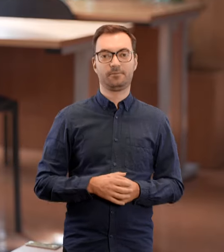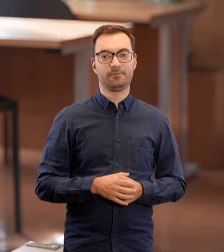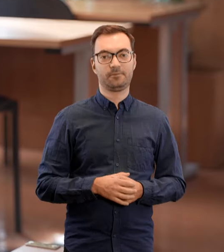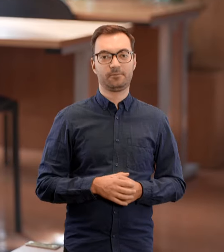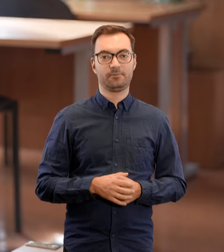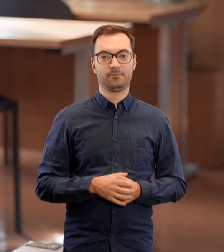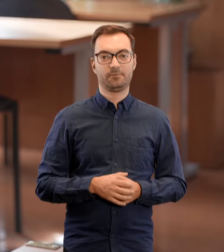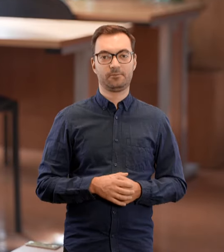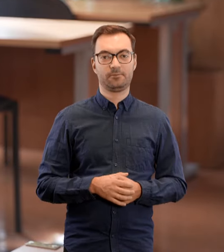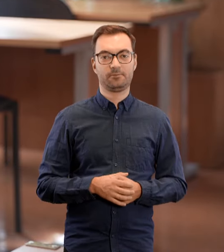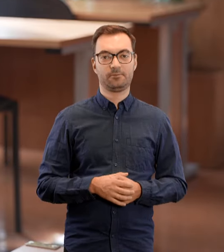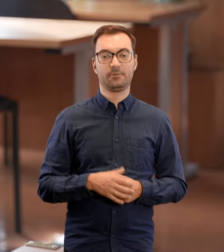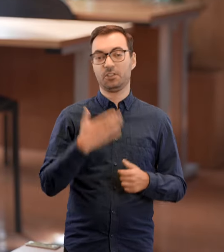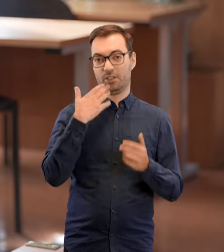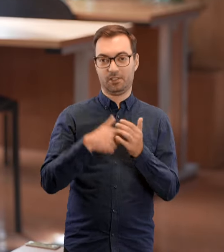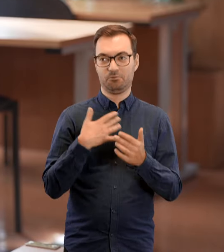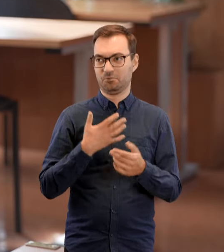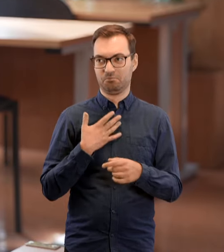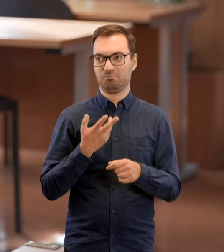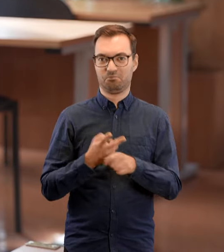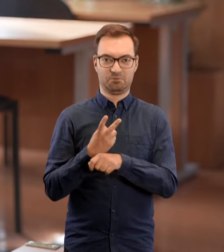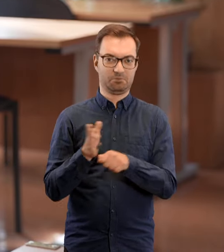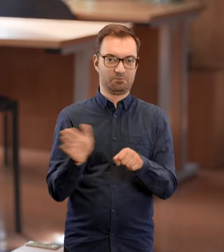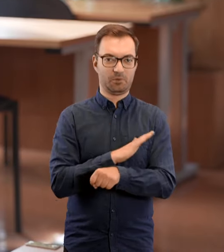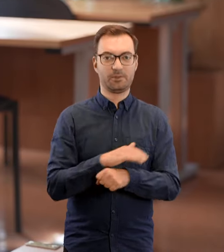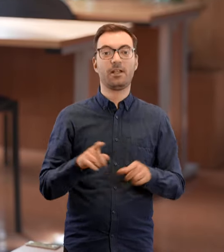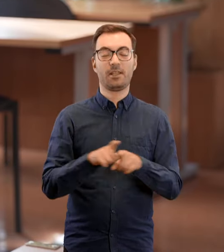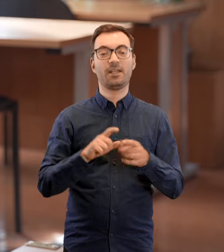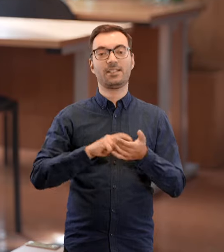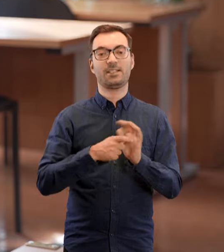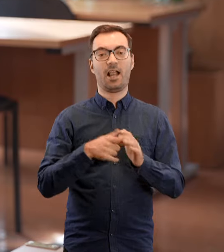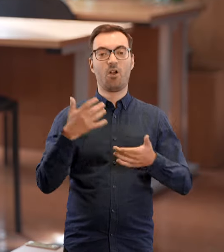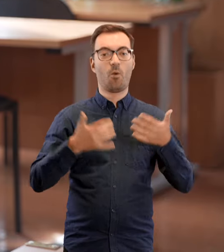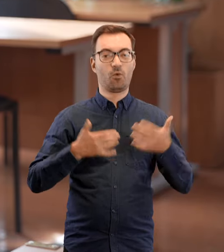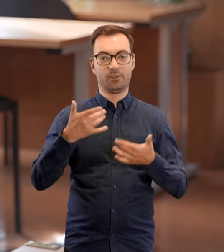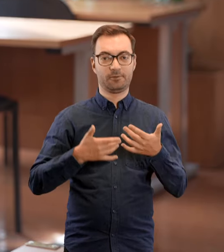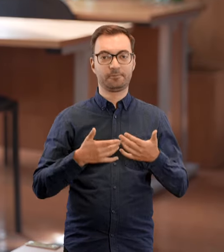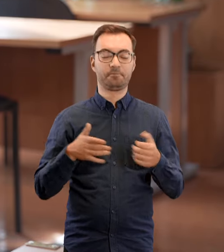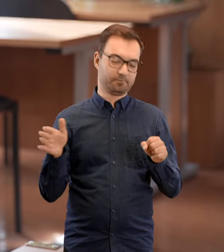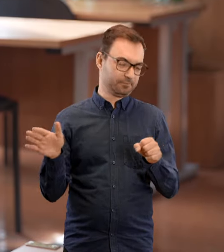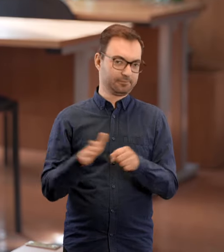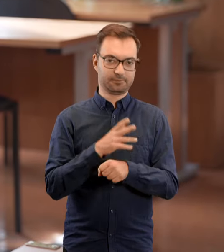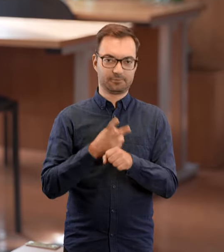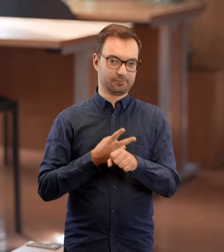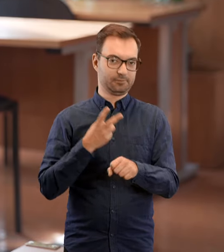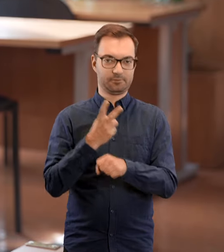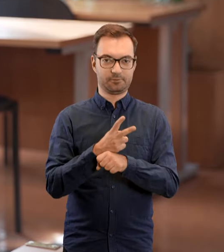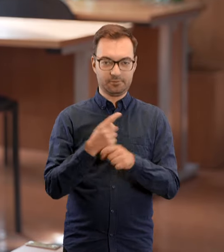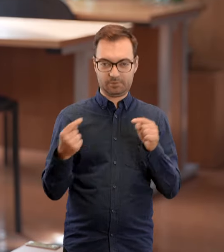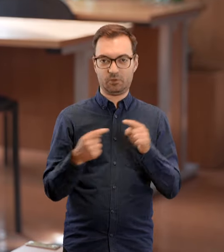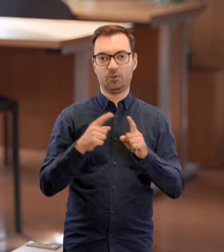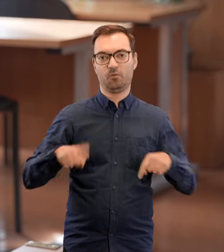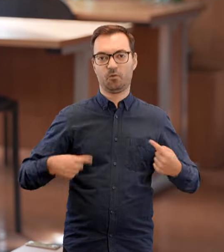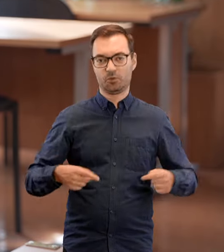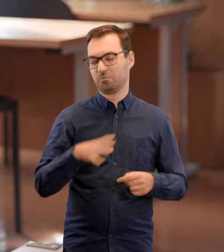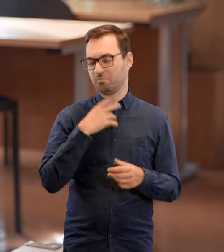mam dostęp do jakby całego uniwersytetu. Tak samo sale komputerowe przykładowo są całkowicie dostosowane dla osób na wózkach i bez